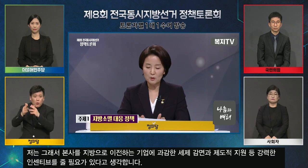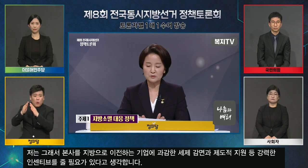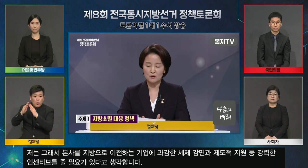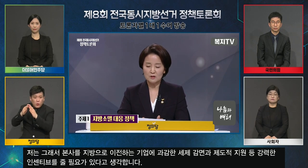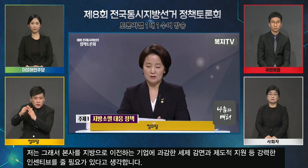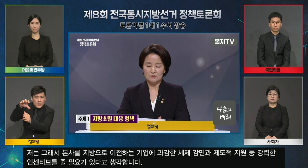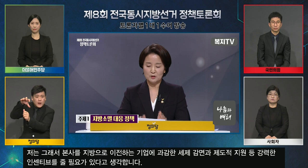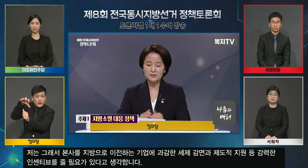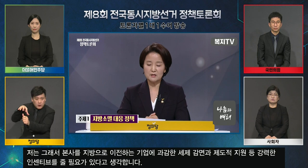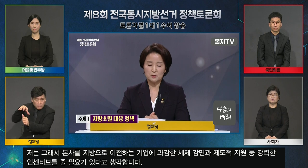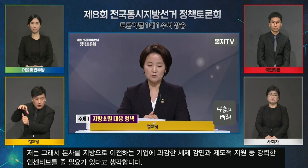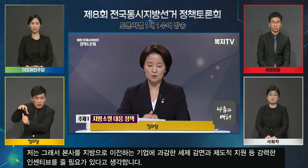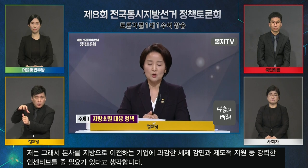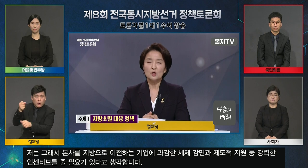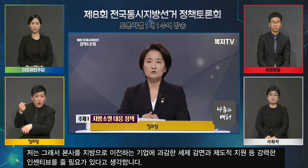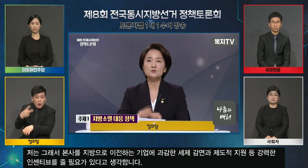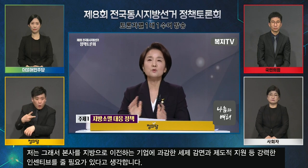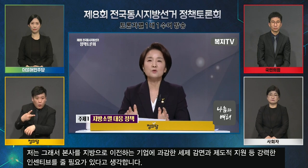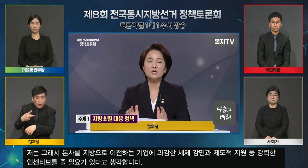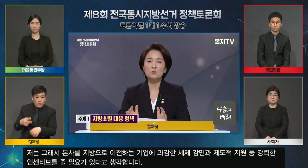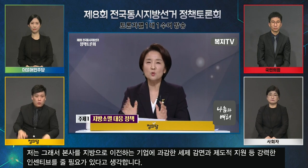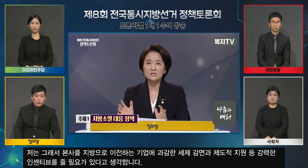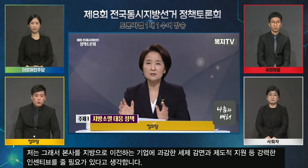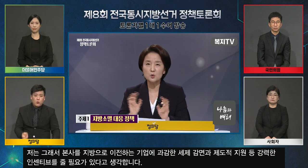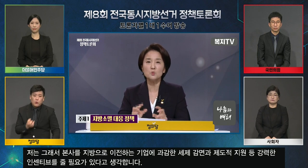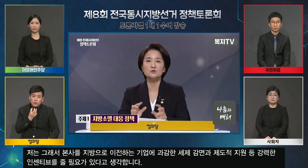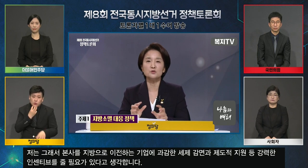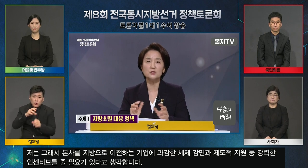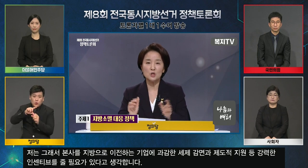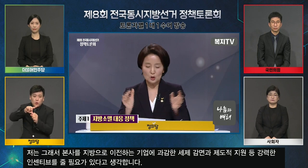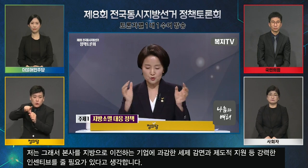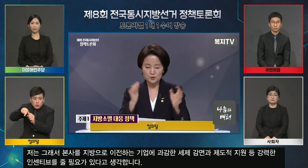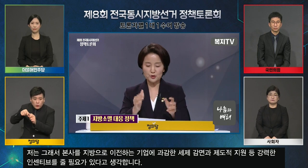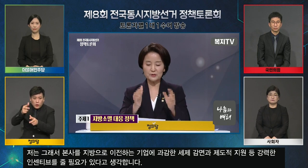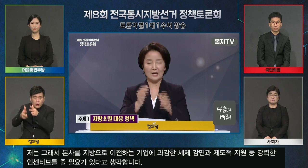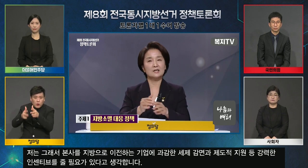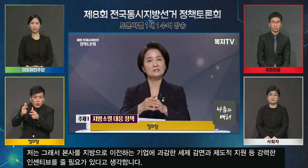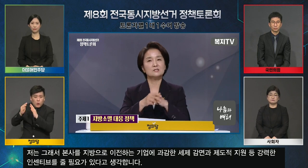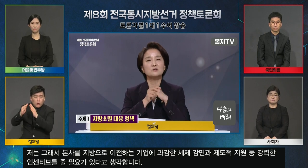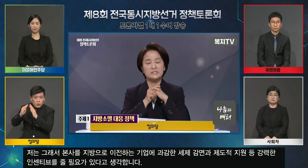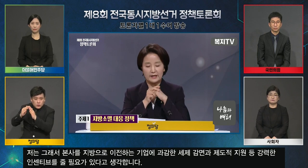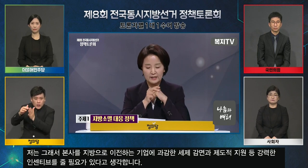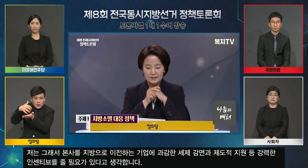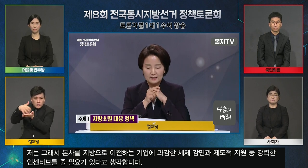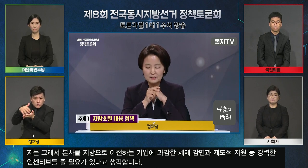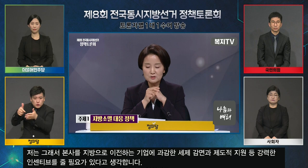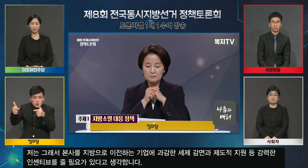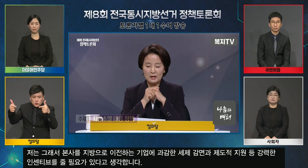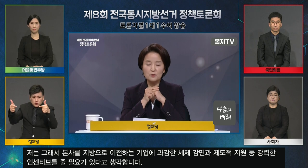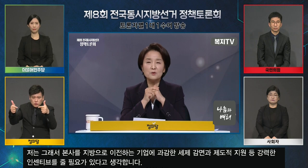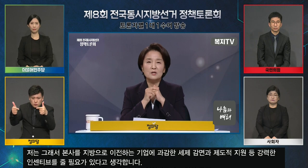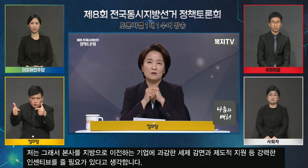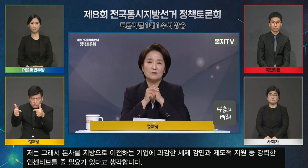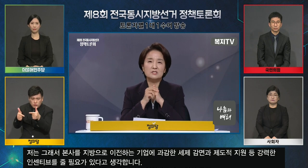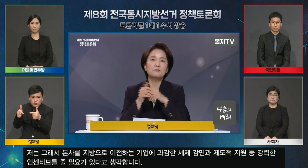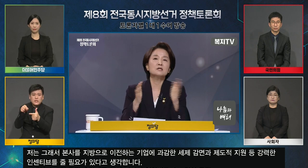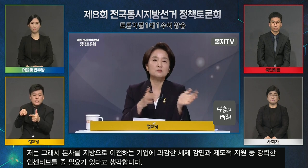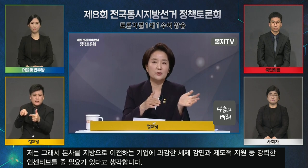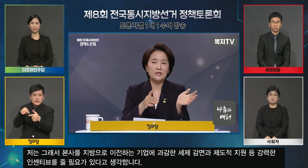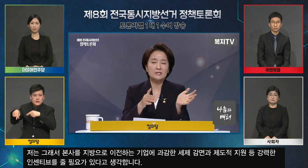뛰어넘어서 연차별로 수도권의 공장 총수를 줄여나가는 정책. 이것이 바로